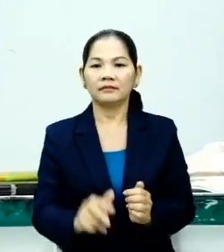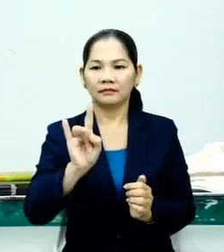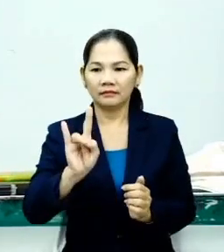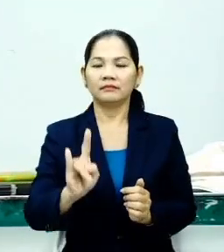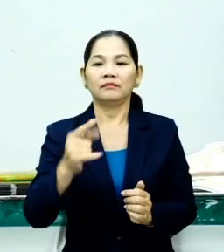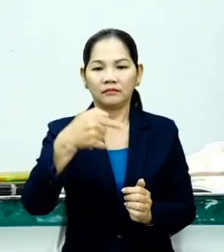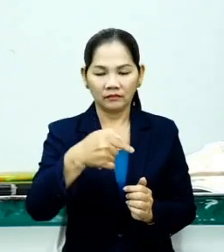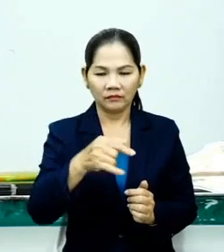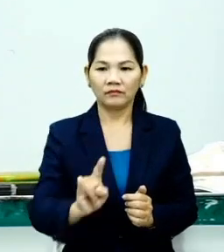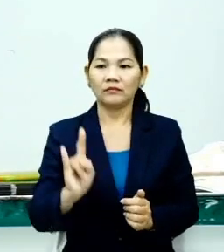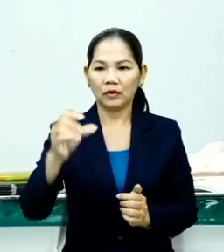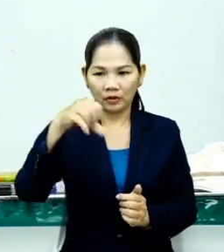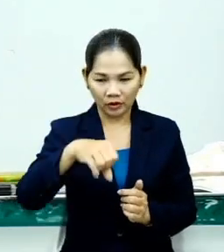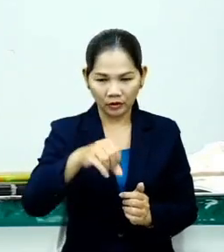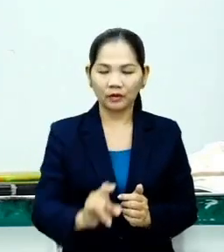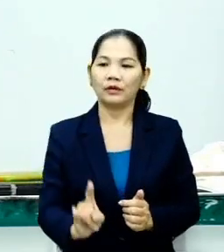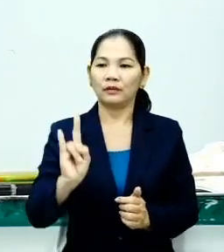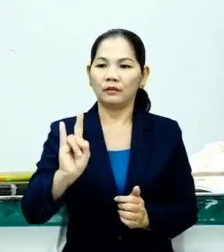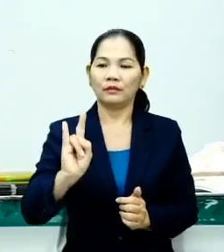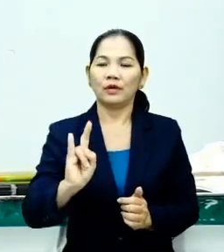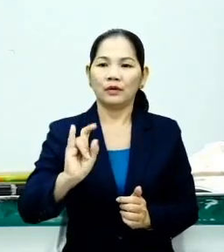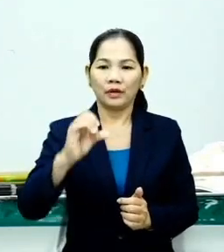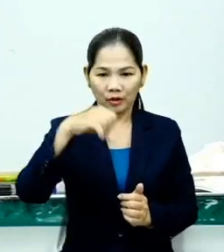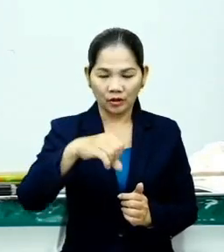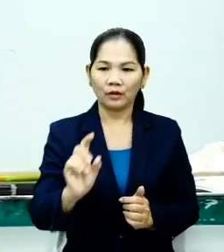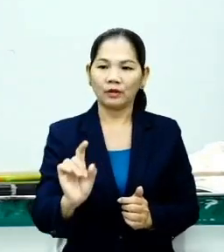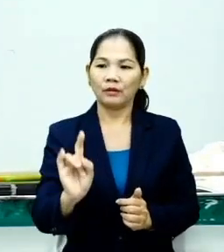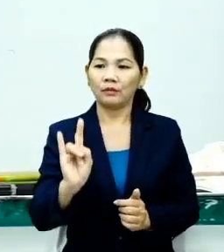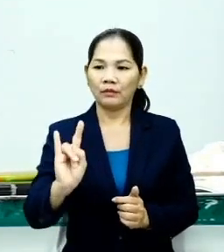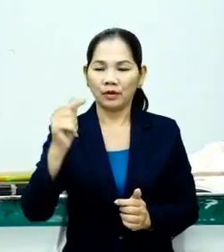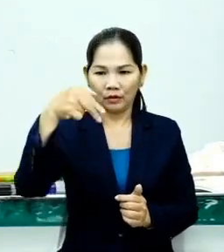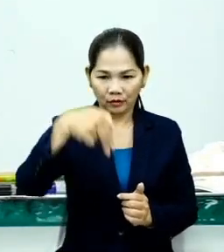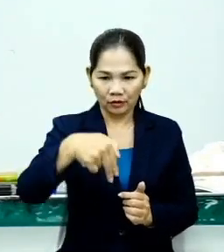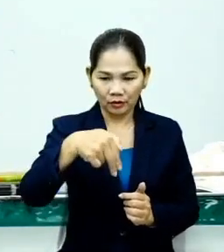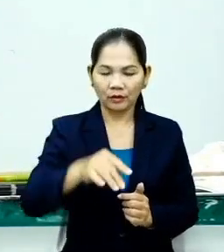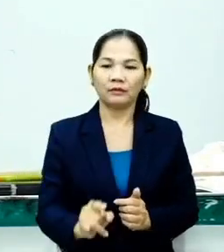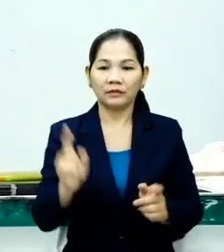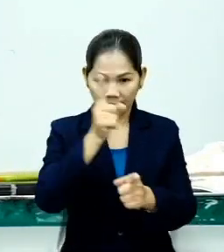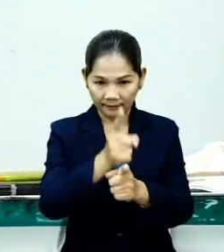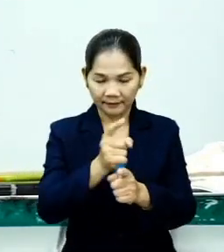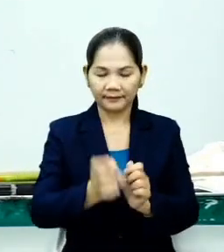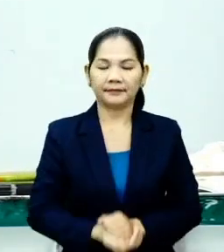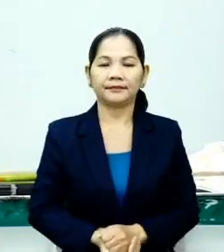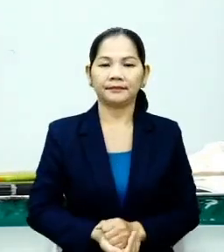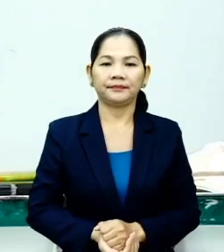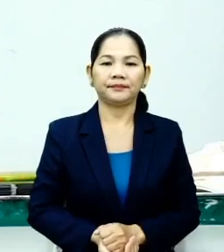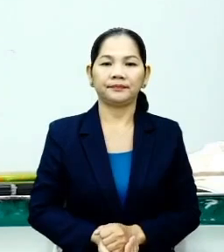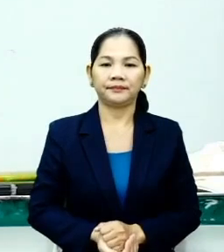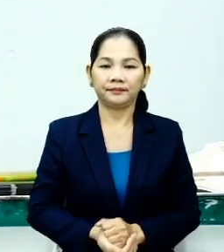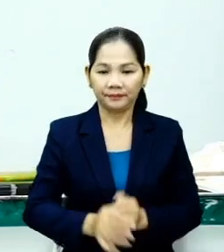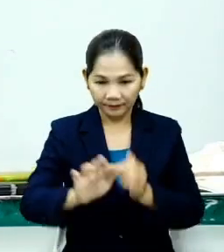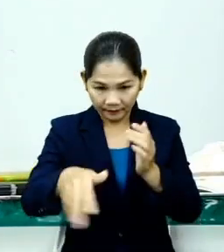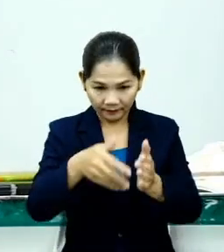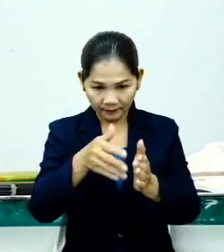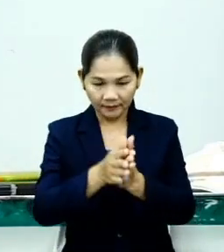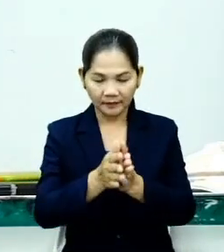mà chố, mà nhố, mà tố, mà nố, bán trầm trời. Chà, xong ốc